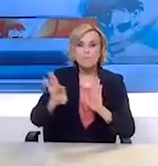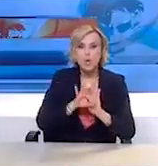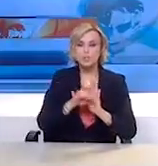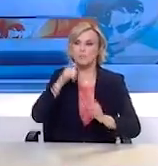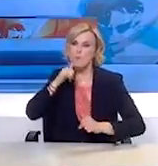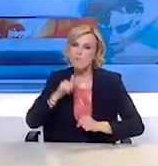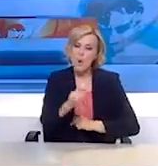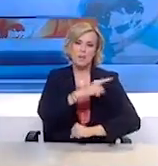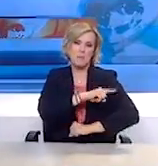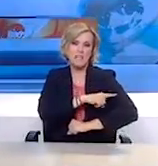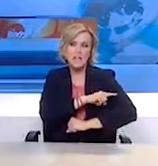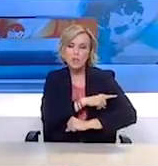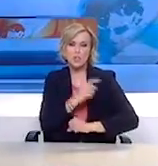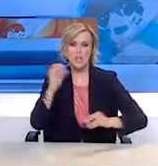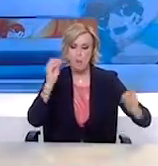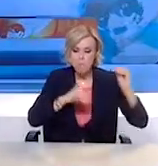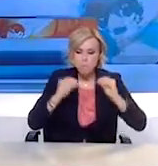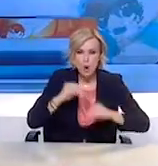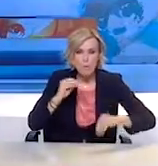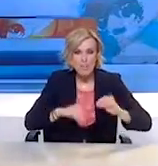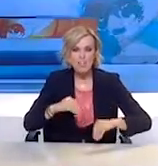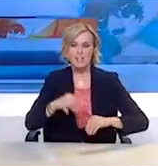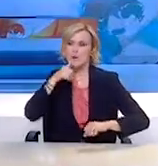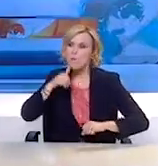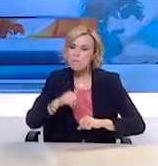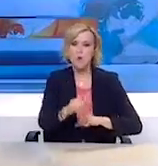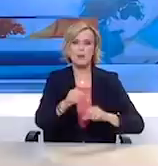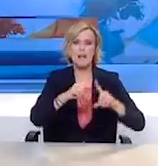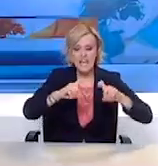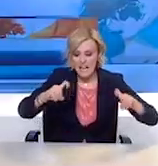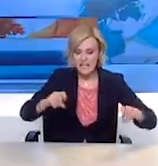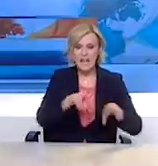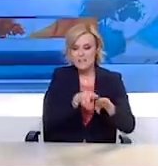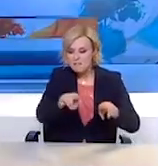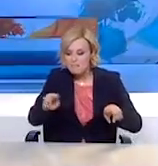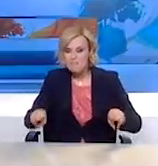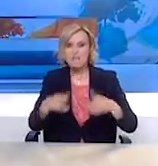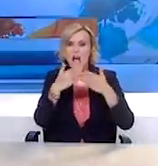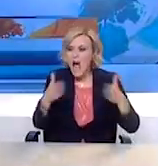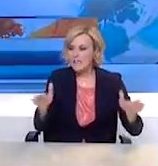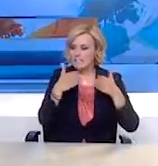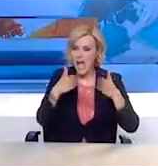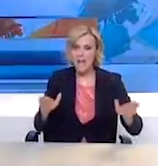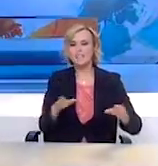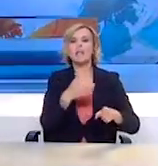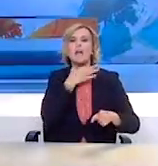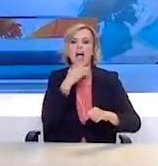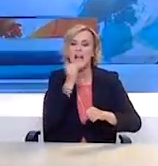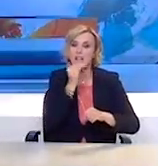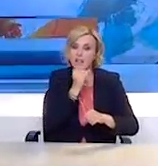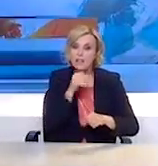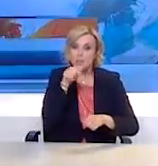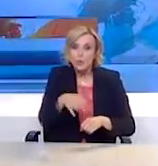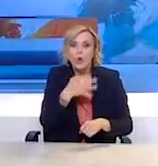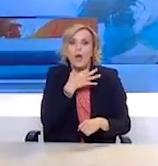σύστημα υγείας? Μια παρέμβαση που θα προβλέπει μόνιμες προσλήψεις γιατρών και νοσηλευτών, άνοιγμα των κλειστών κλινών μεθ του ΕΣΥ και